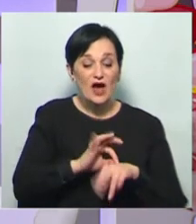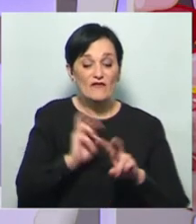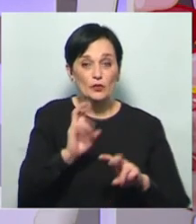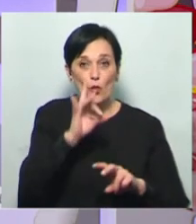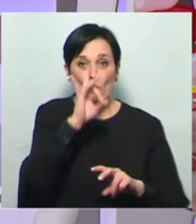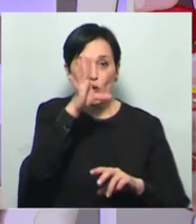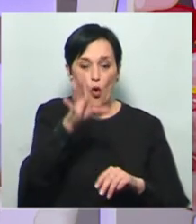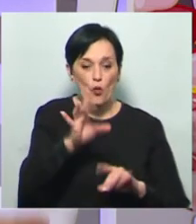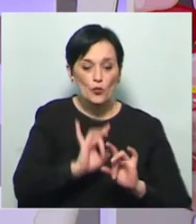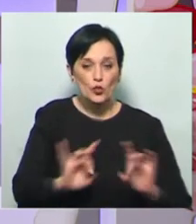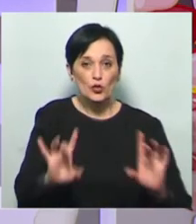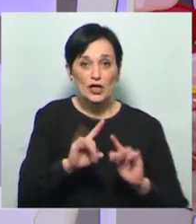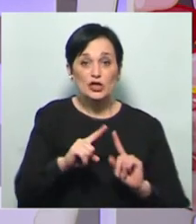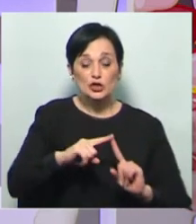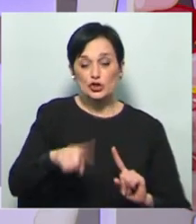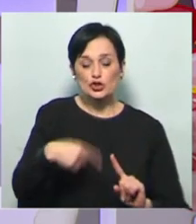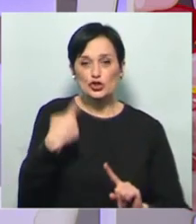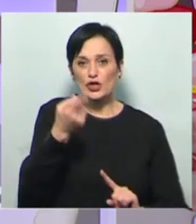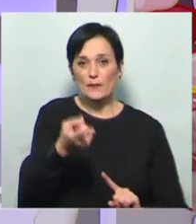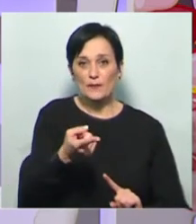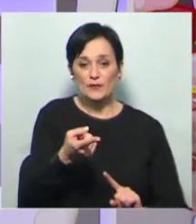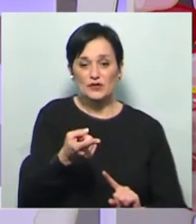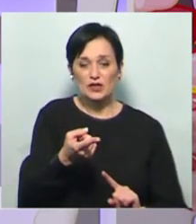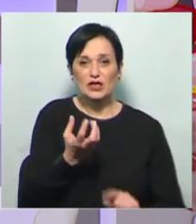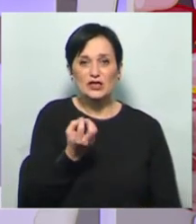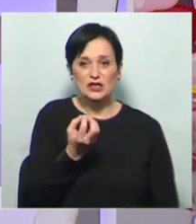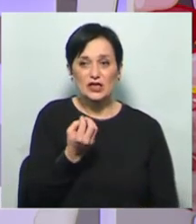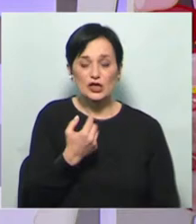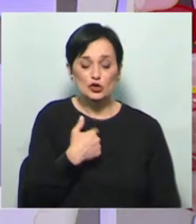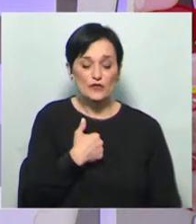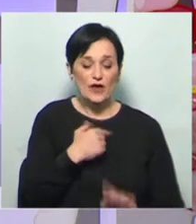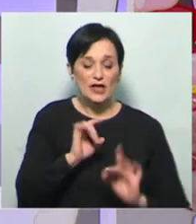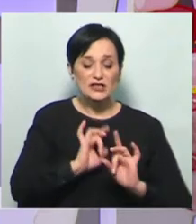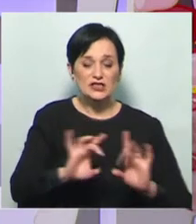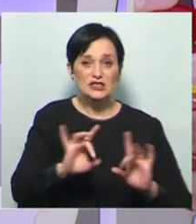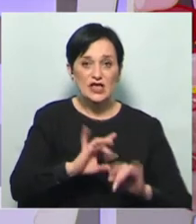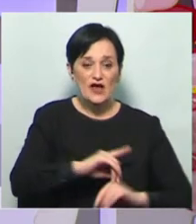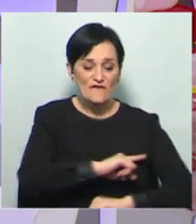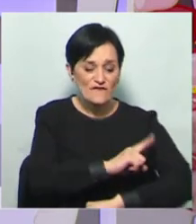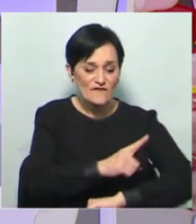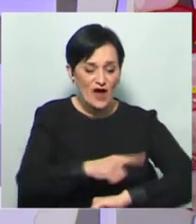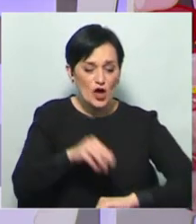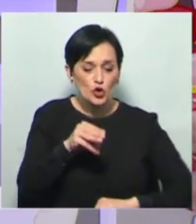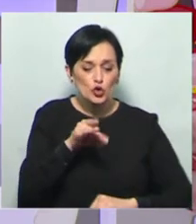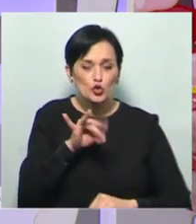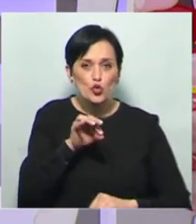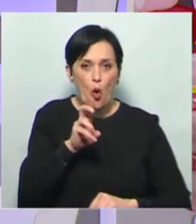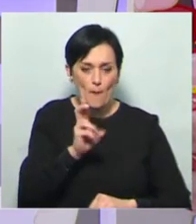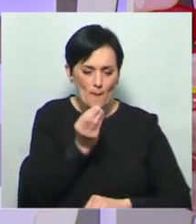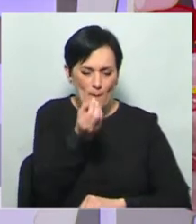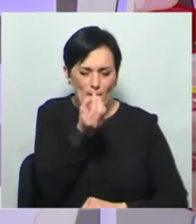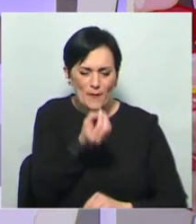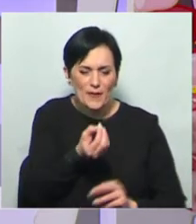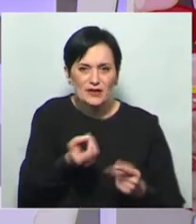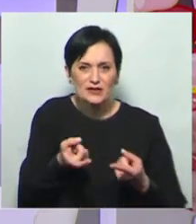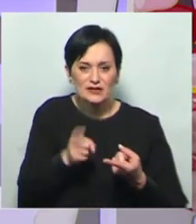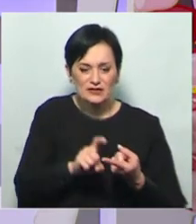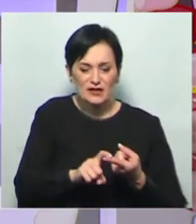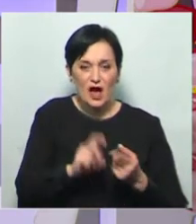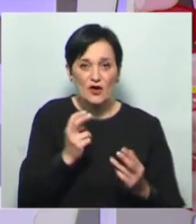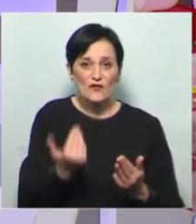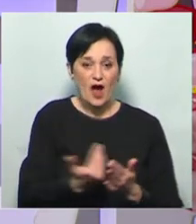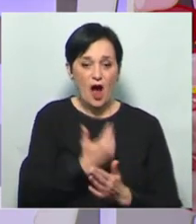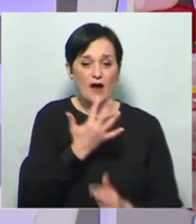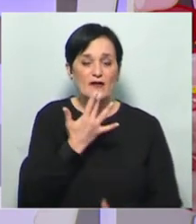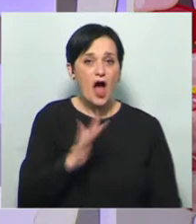პოპულარიზაციისთვის. შემდეგ დღეს წარმოადგენთ ვენურ თრომბოზებთან დაკავშირებით ახალ ევროპულ